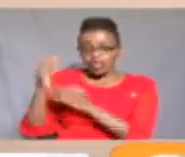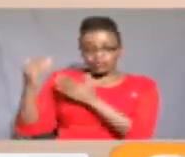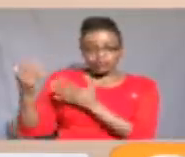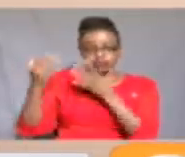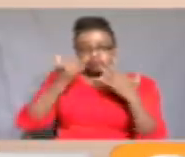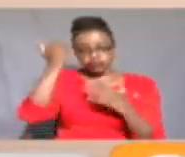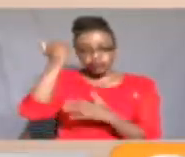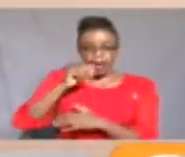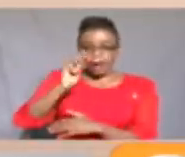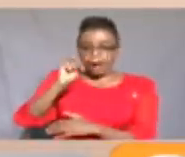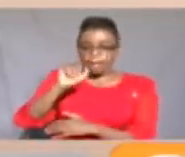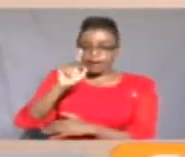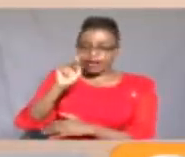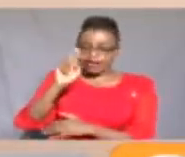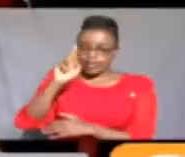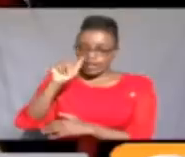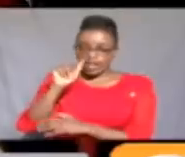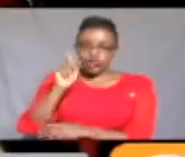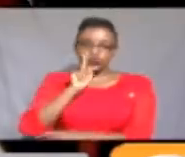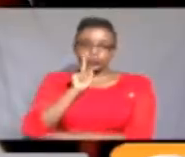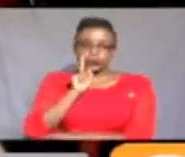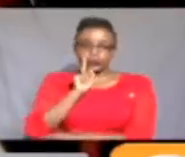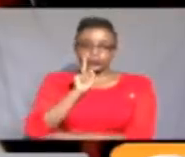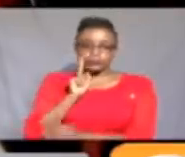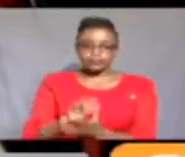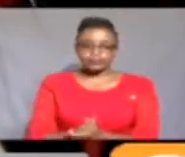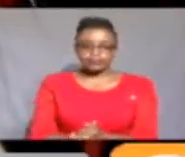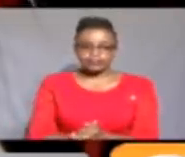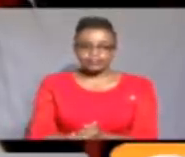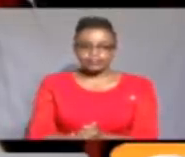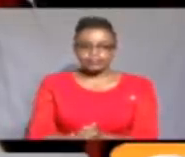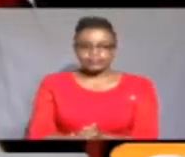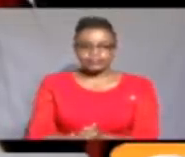katika mahakama ya Makadara hapo kesho. Hassan Mugambi, Nipashe Wikendi.